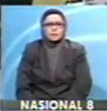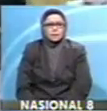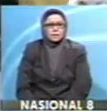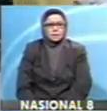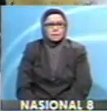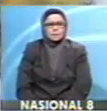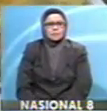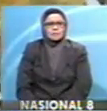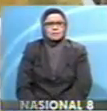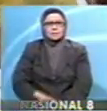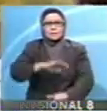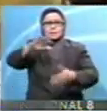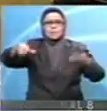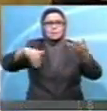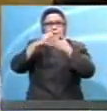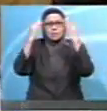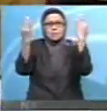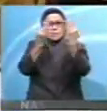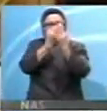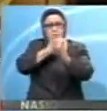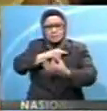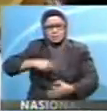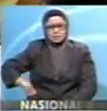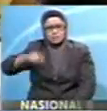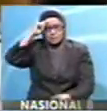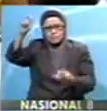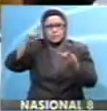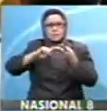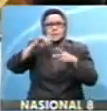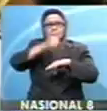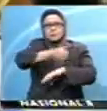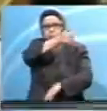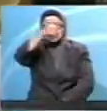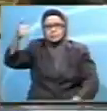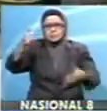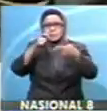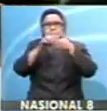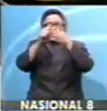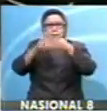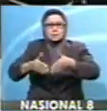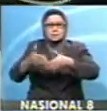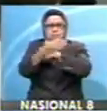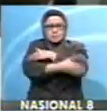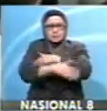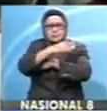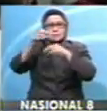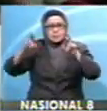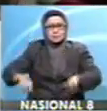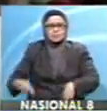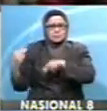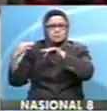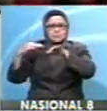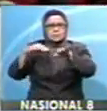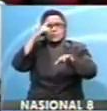zoh seluruh kerabat diraja Terengganu para pembesar negeri dan rakyat hadir bagi menyaksikan istiadat